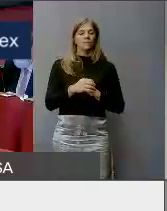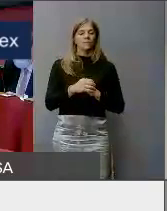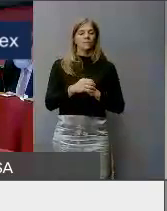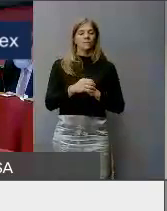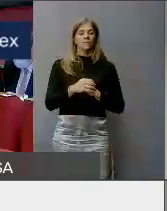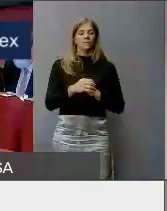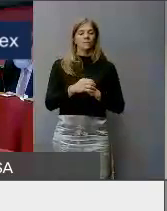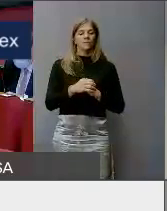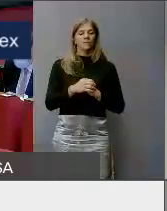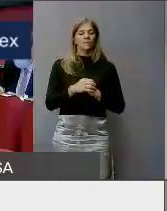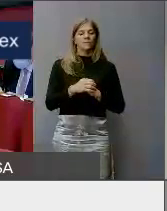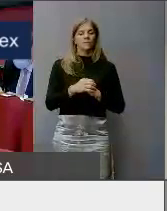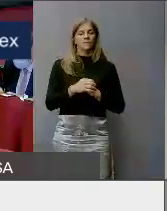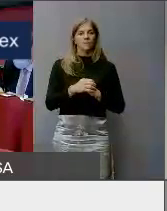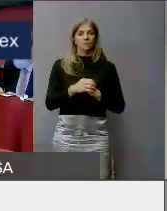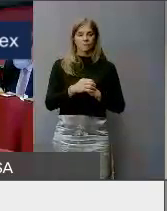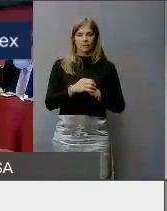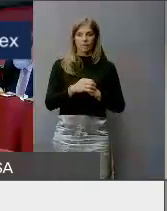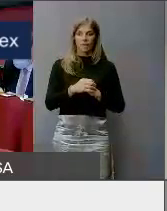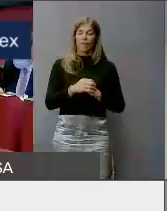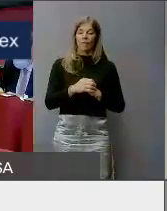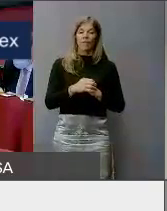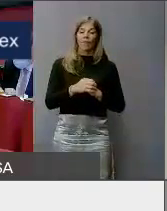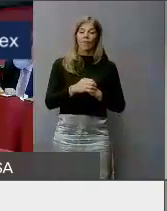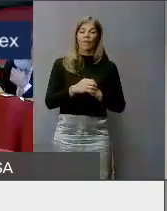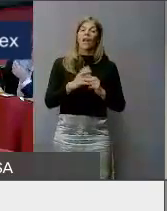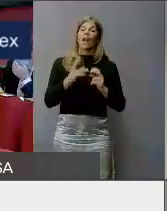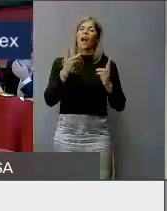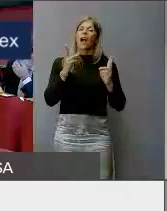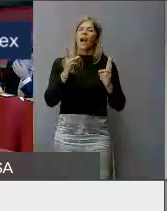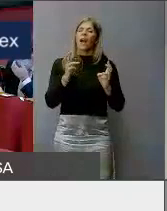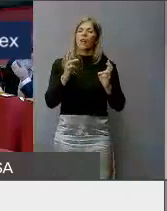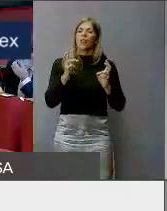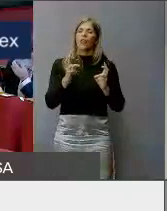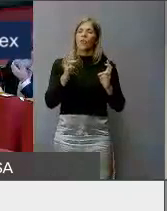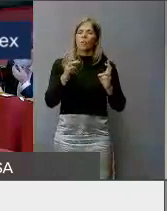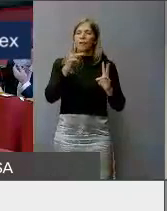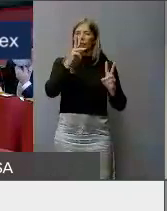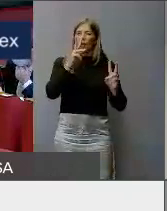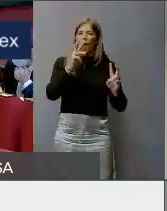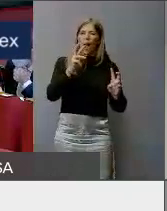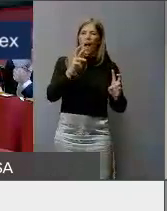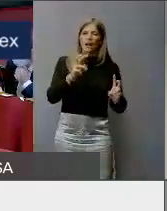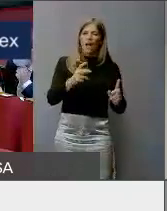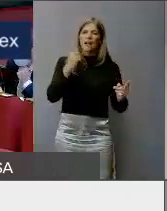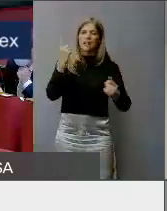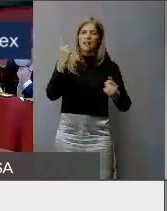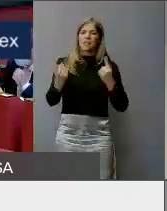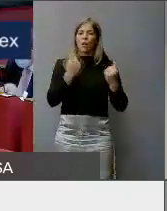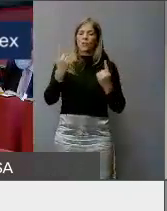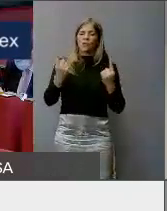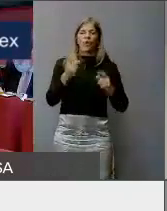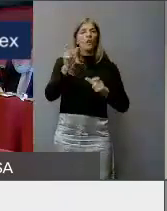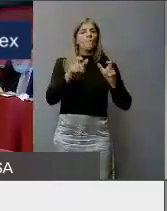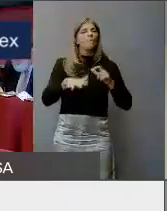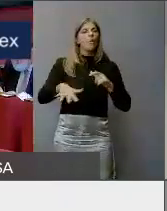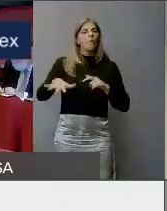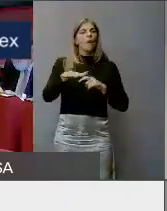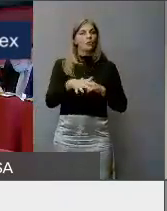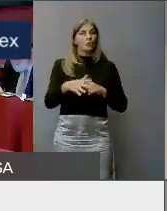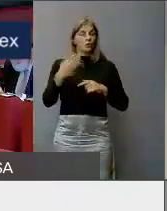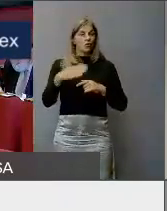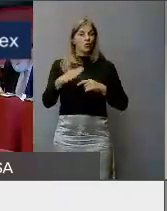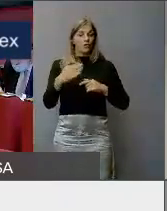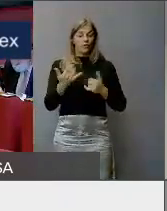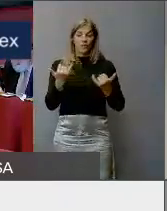il il tema dell'analisi della fotografia della popolazione genovese oggi rispetto al bisogno